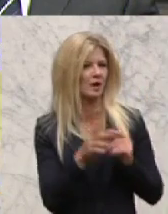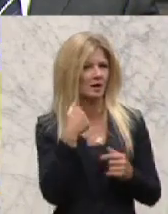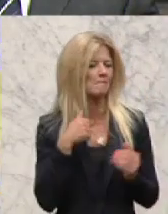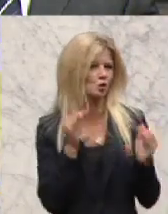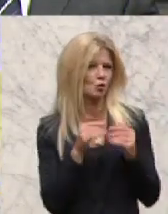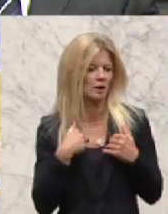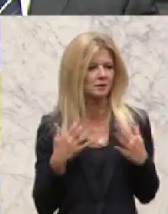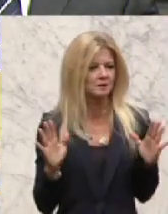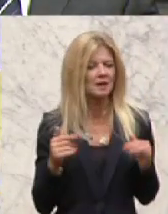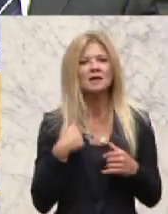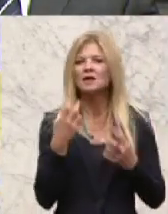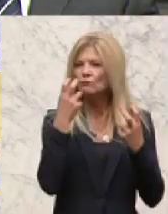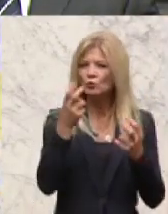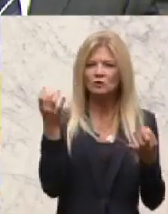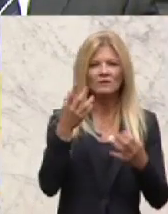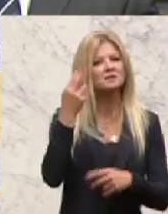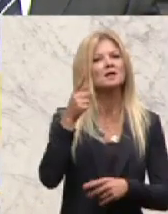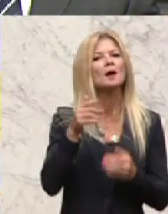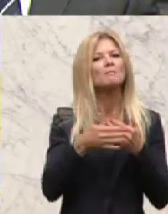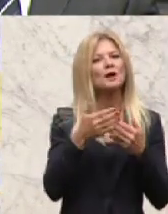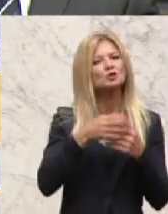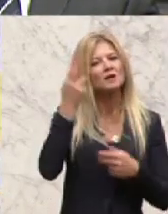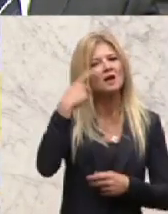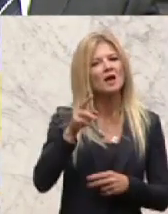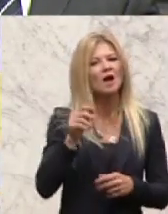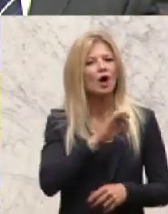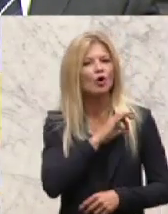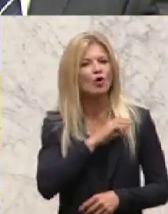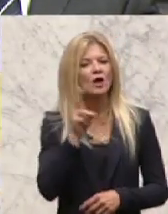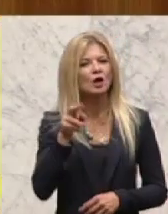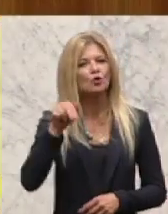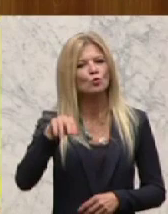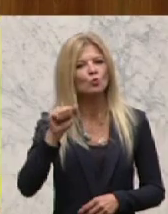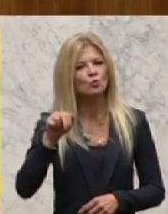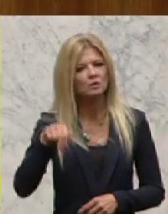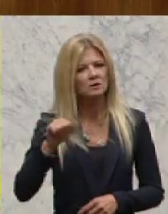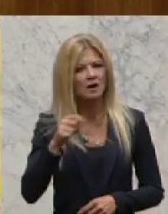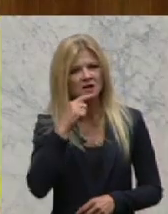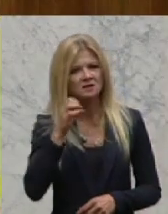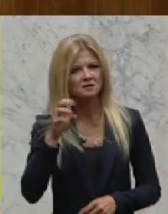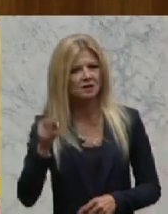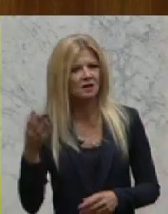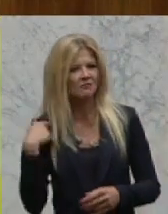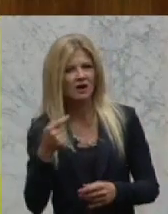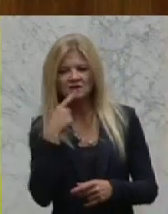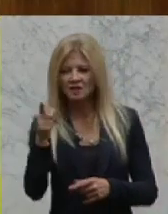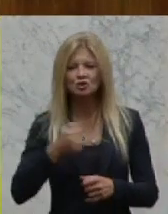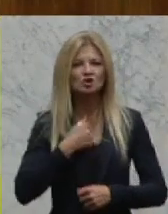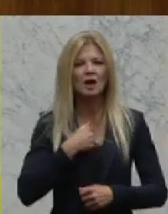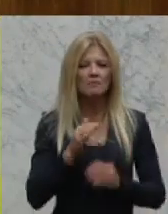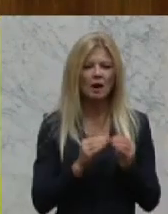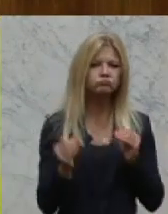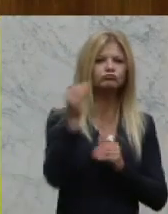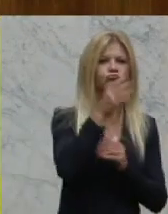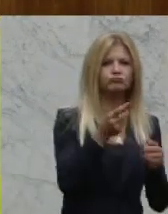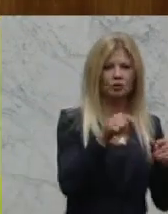gerade das Beispiel, das der Kollege Kunersecker zitiert hat aus der Steiermark, wo man diese überproportionale Unterbringung macht, mich wundert eigentlich